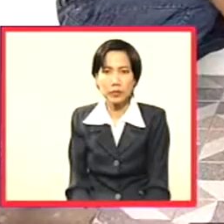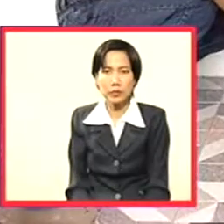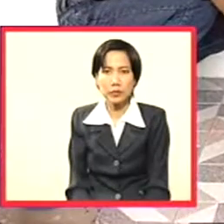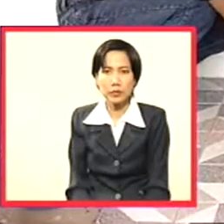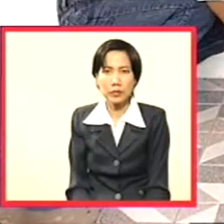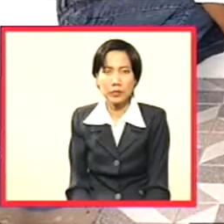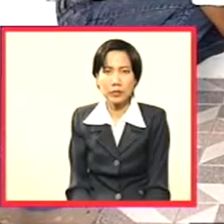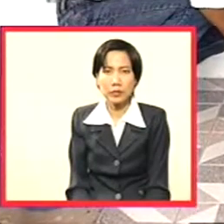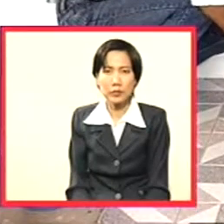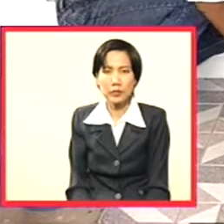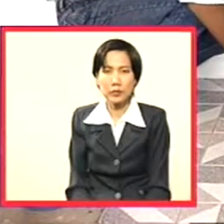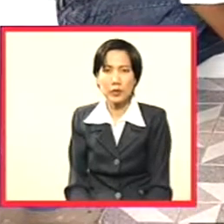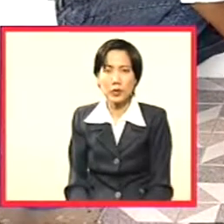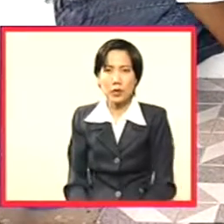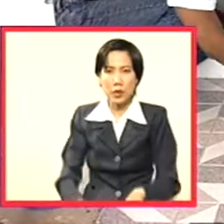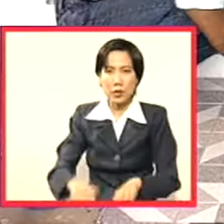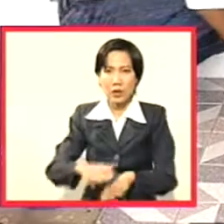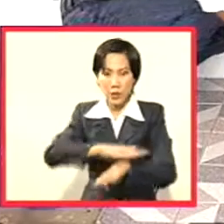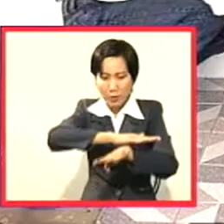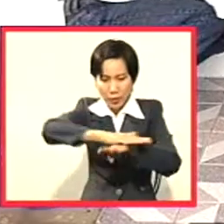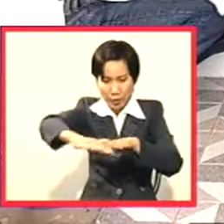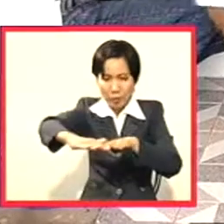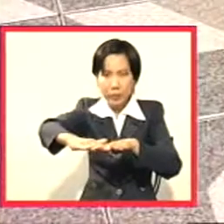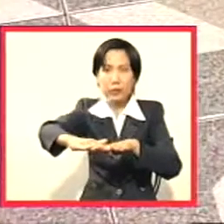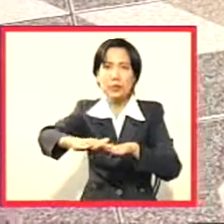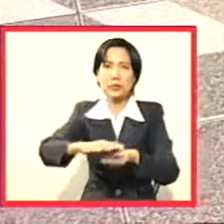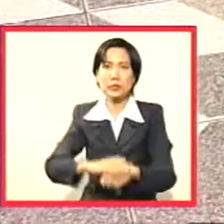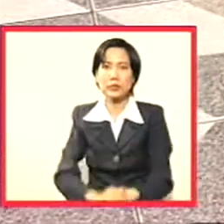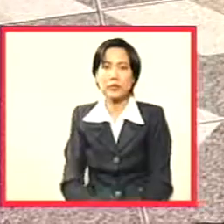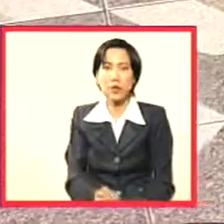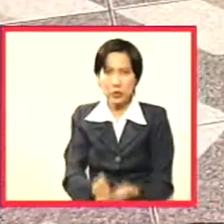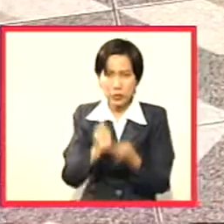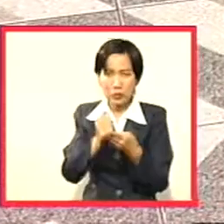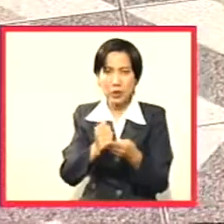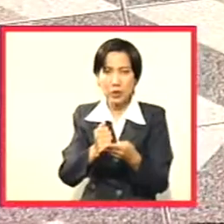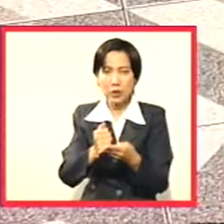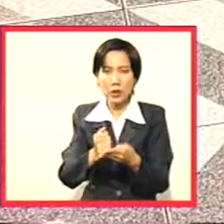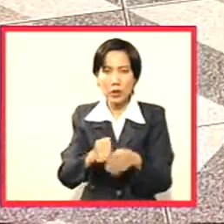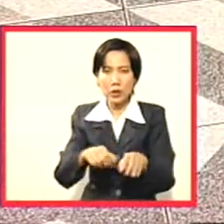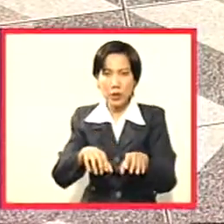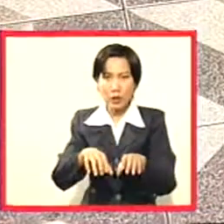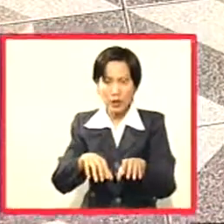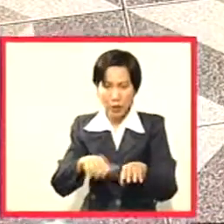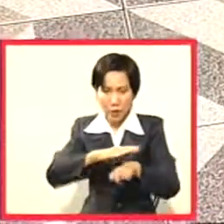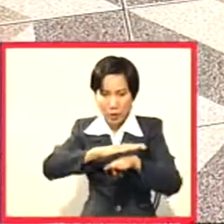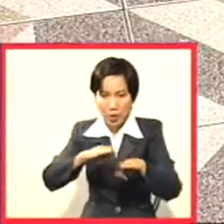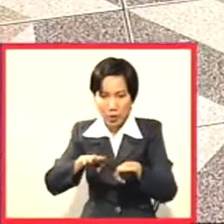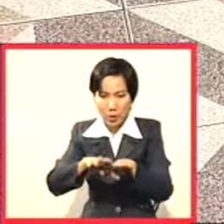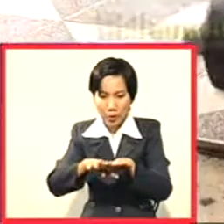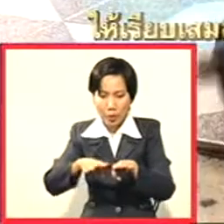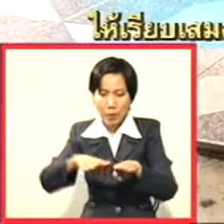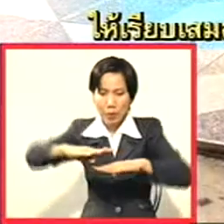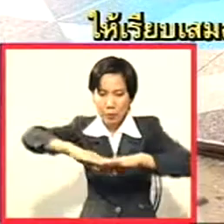สำหรับการปรับแต่งผิวหน้ากระเบื้องให้เรียบเสมอกันก็เป็นอีกขั้นตอนหนึ่งที่จะช่วยให้กระเบื้องที่ปูเกิดความประณีตงดง